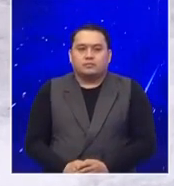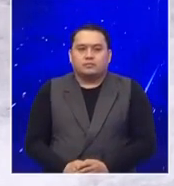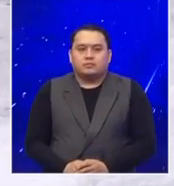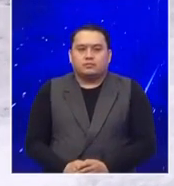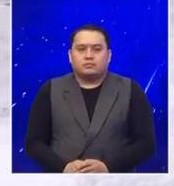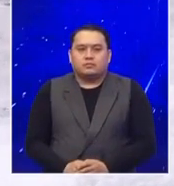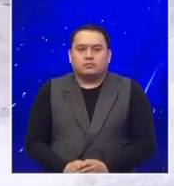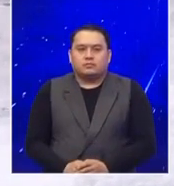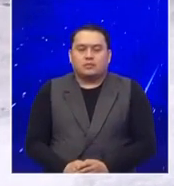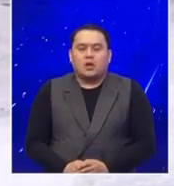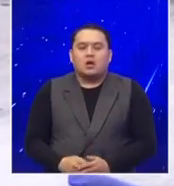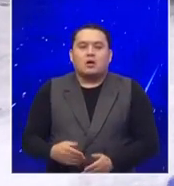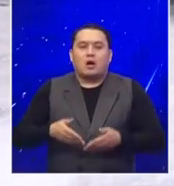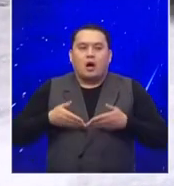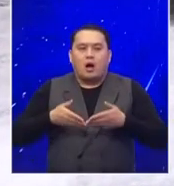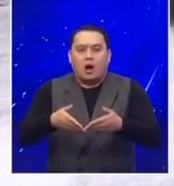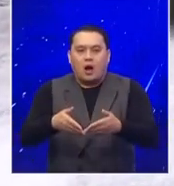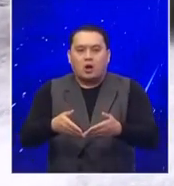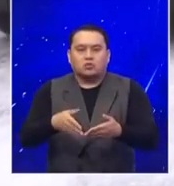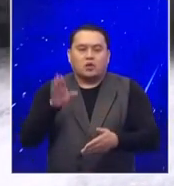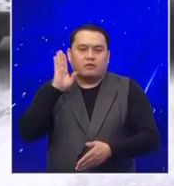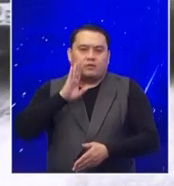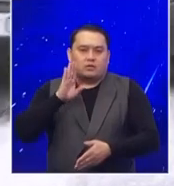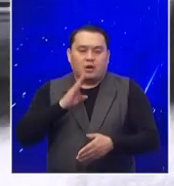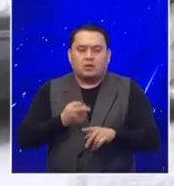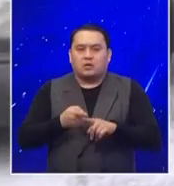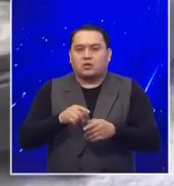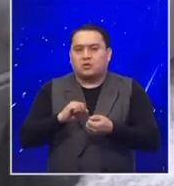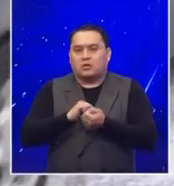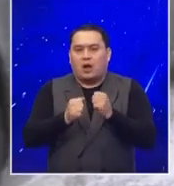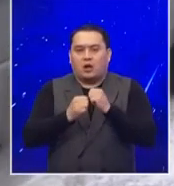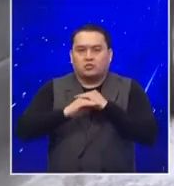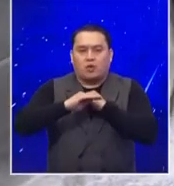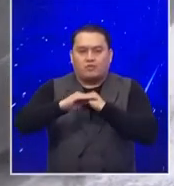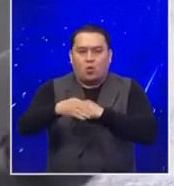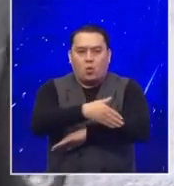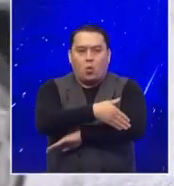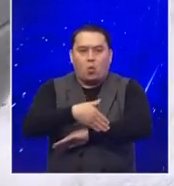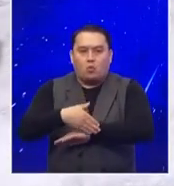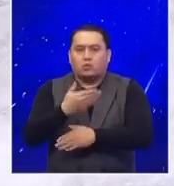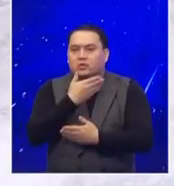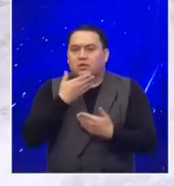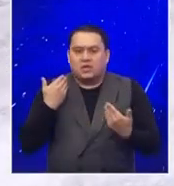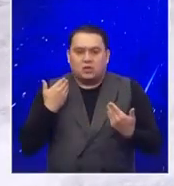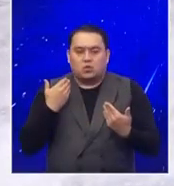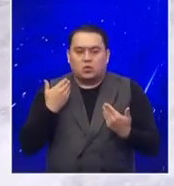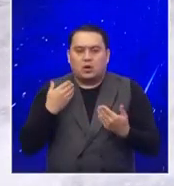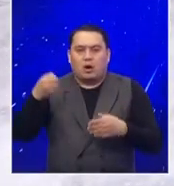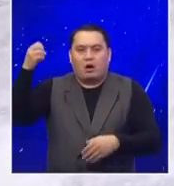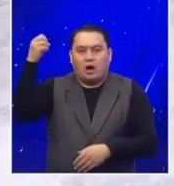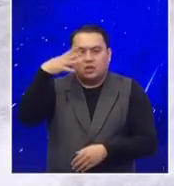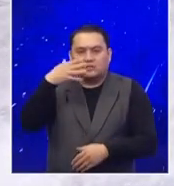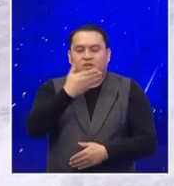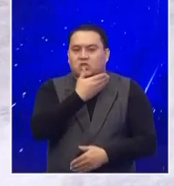идет постоянно. Вот, а рычного полива нету, трассы нету. Вот, многих улицах нету трассы. И освещения